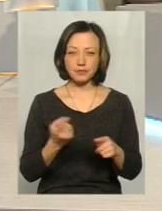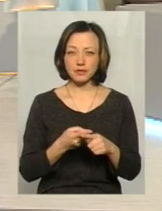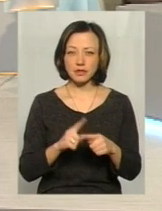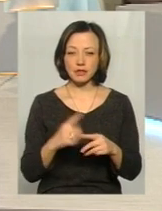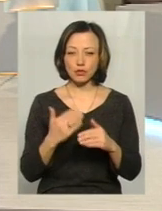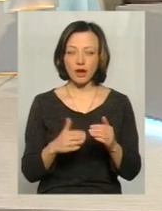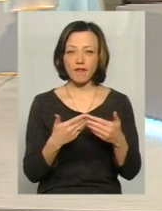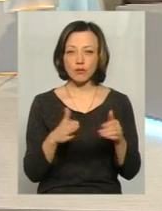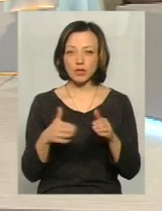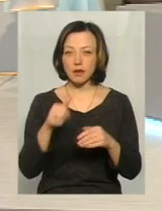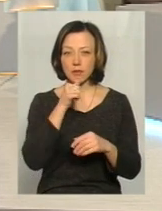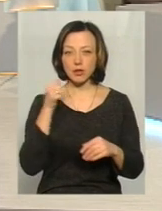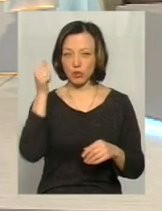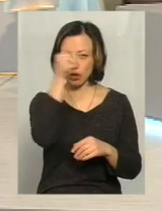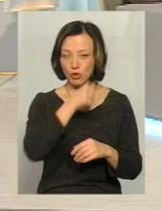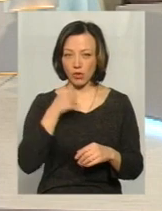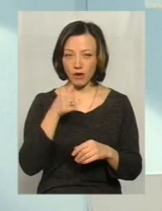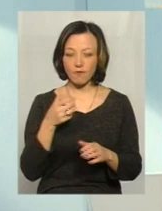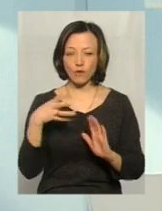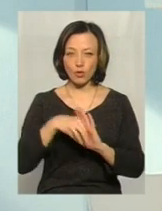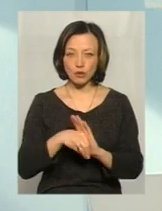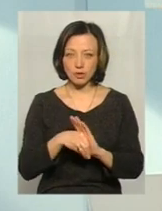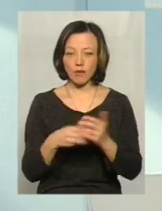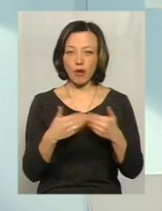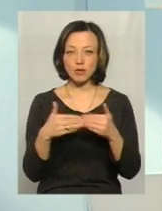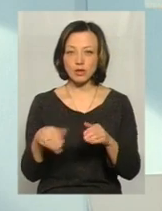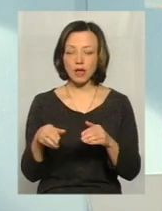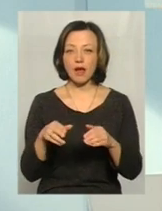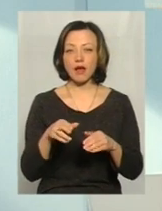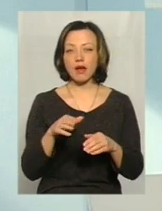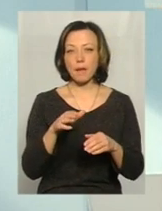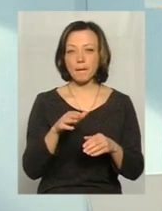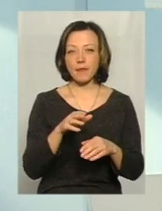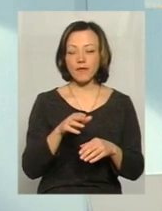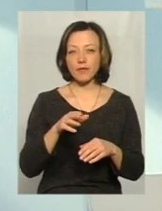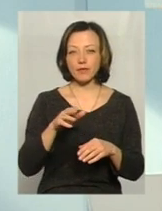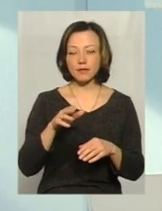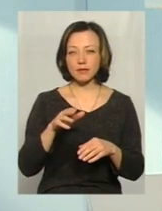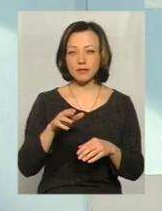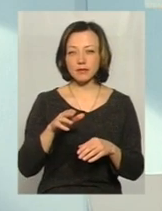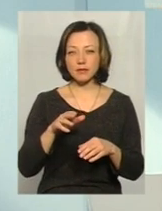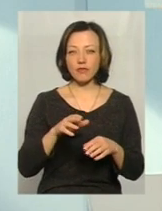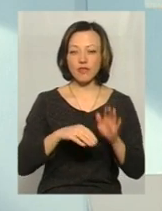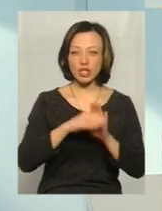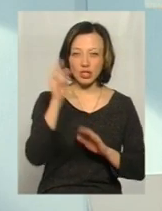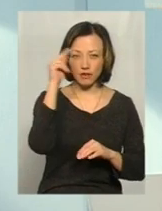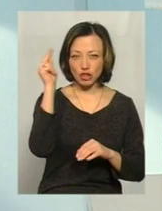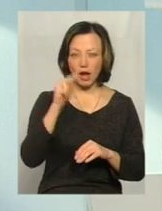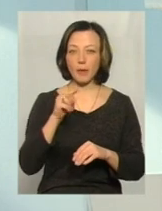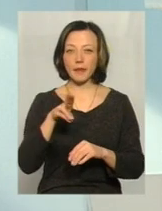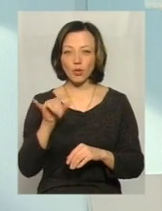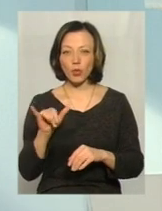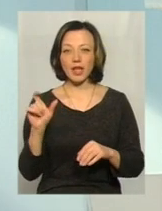вже випускники минулих років, в тому числі випускники ПТНЗ, ВНЗ і загальноосвітніх навчальних закладів. Але